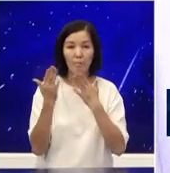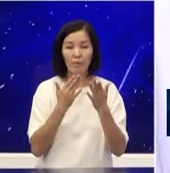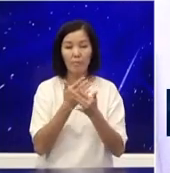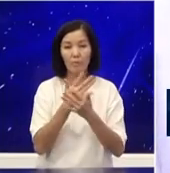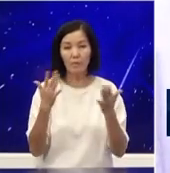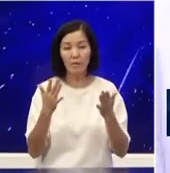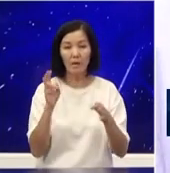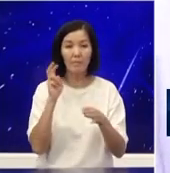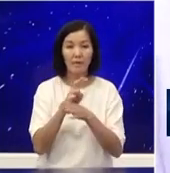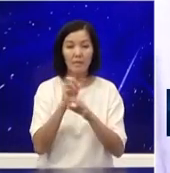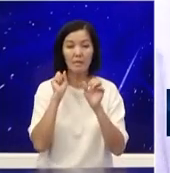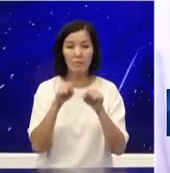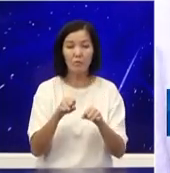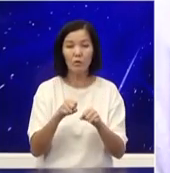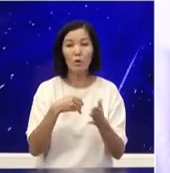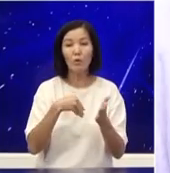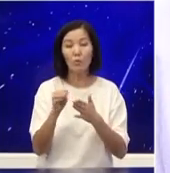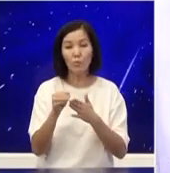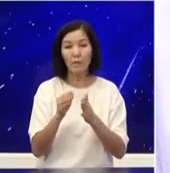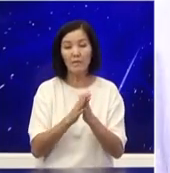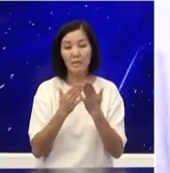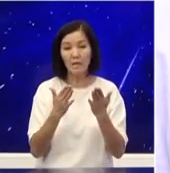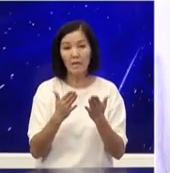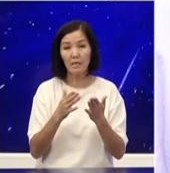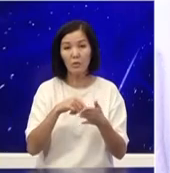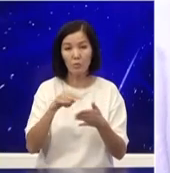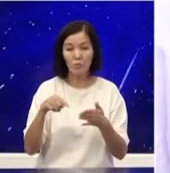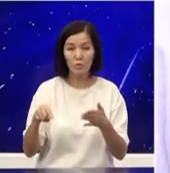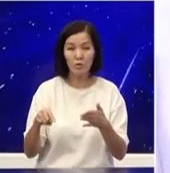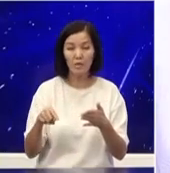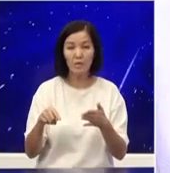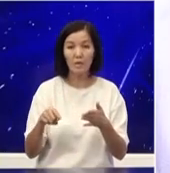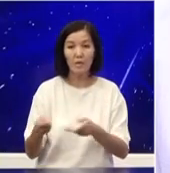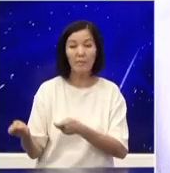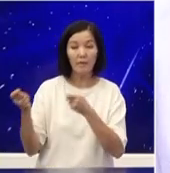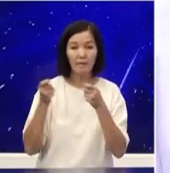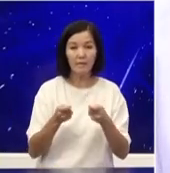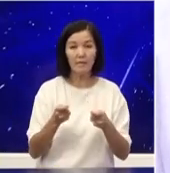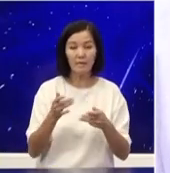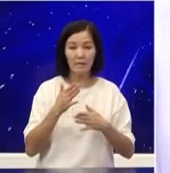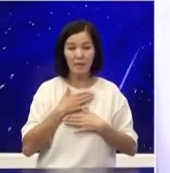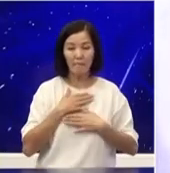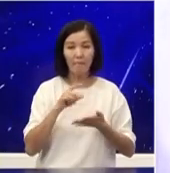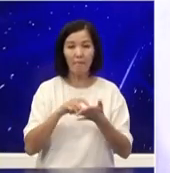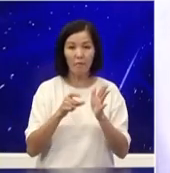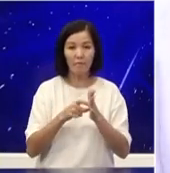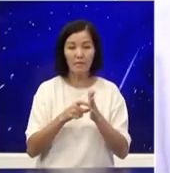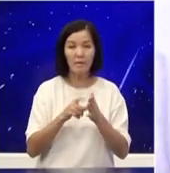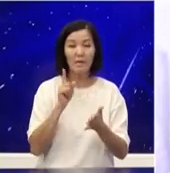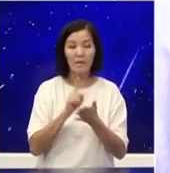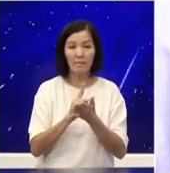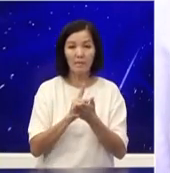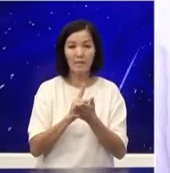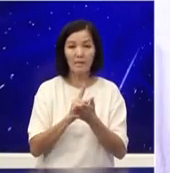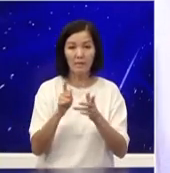могут обратиться к нам, купить там тетради, ручки, там альбомы, краски, привезти к нам в офис, и мы обязательно